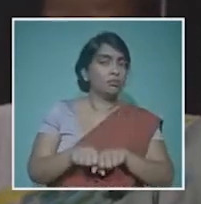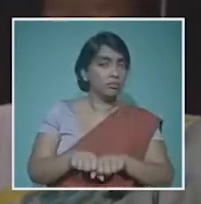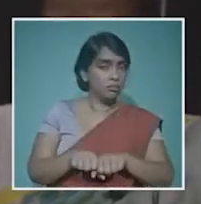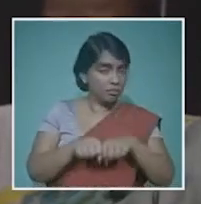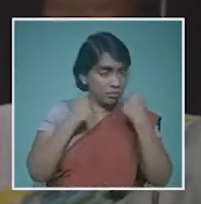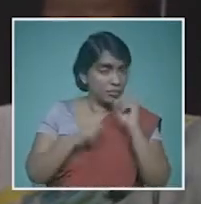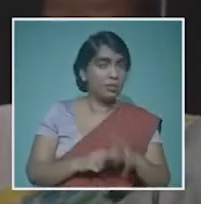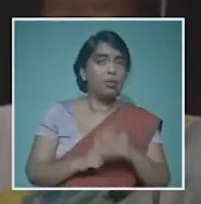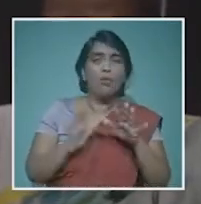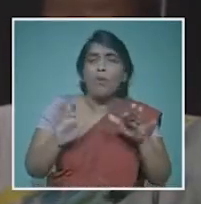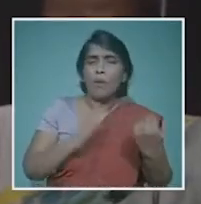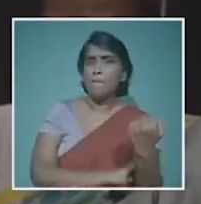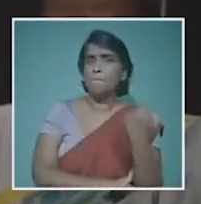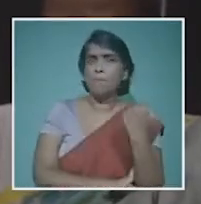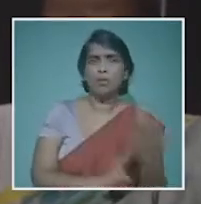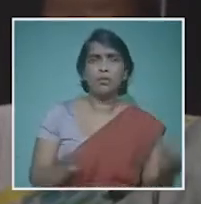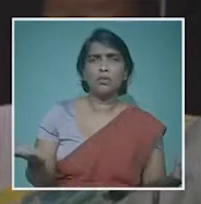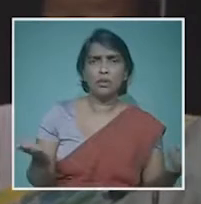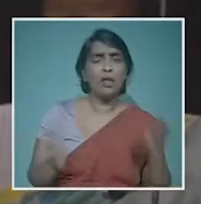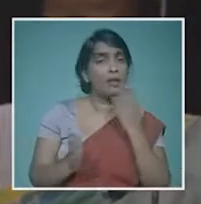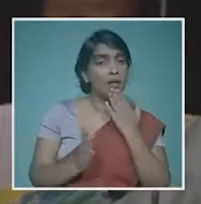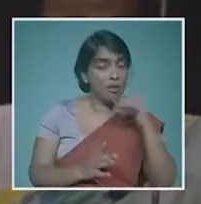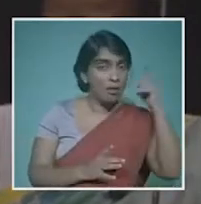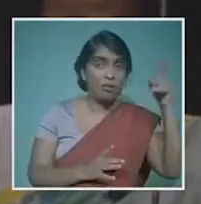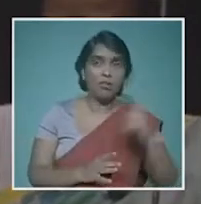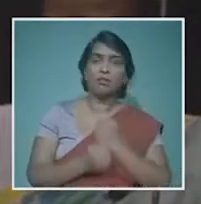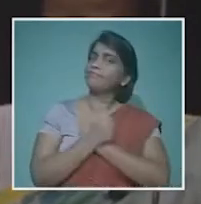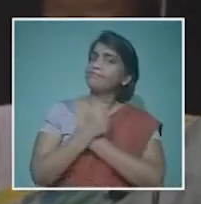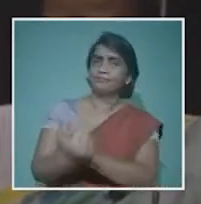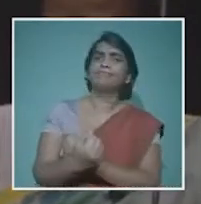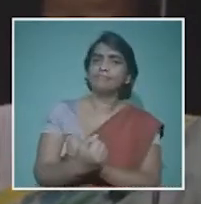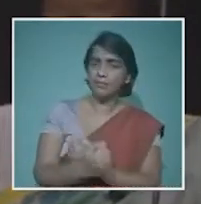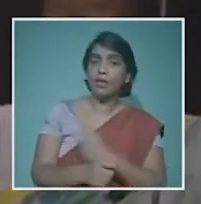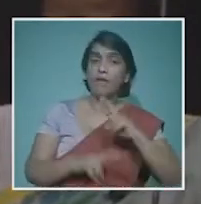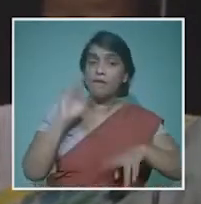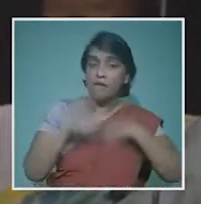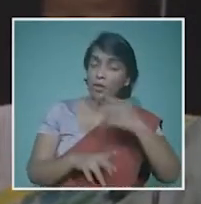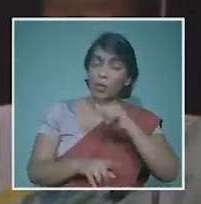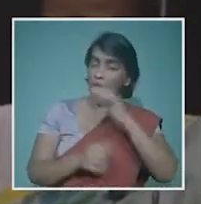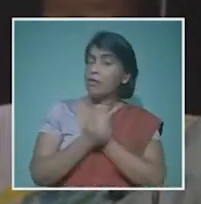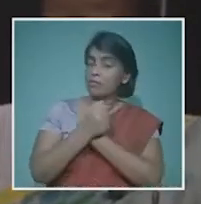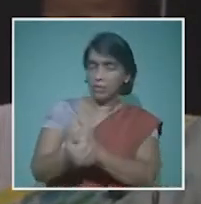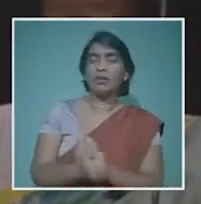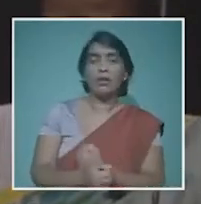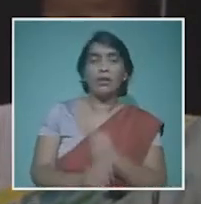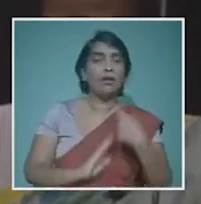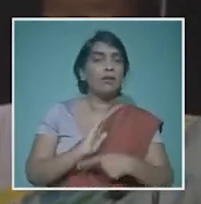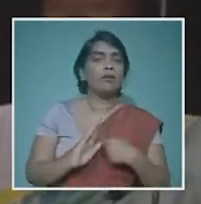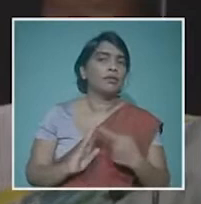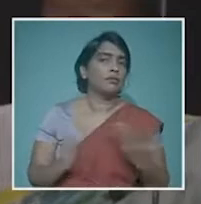තරම් කොහෙද එහෙම බලයක් තියෙන්නේ? ඇමරිකාවේ කරා නම් ජේල් කරනවා, ප්‍රංශේ කරා නම් ජේල් කරනවා,